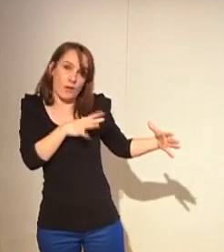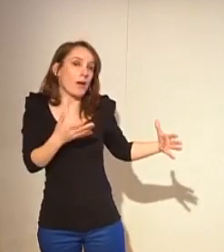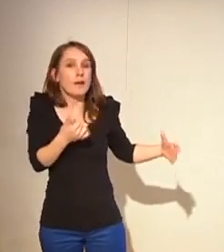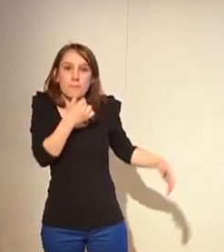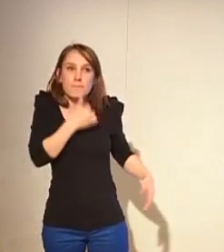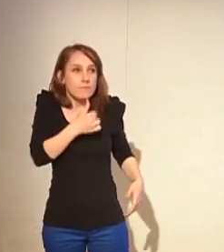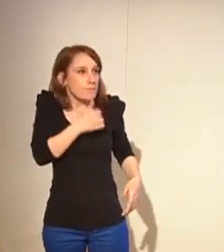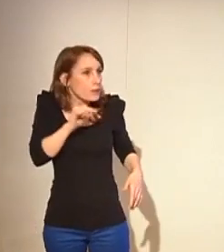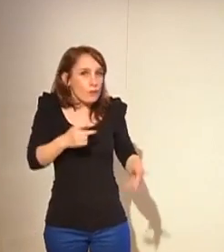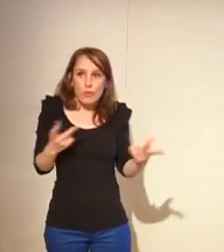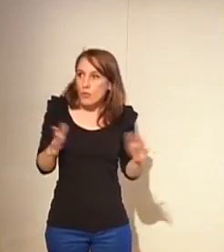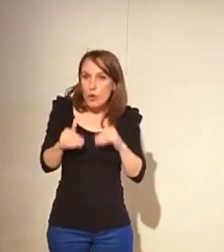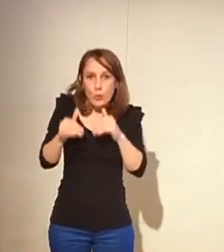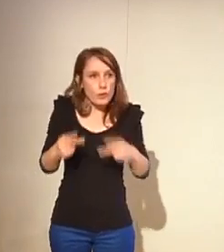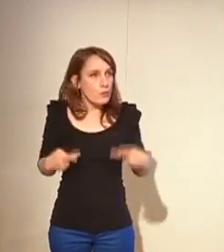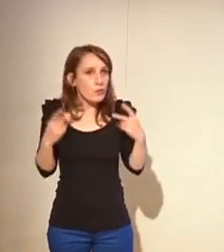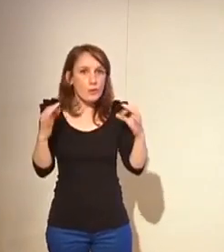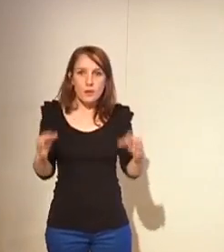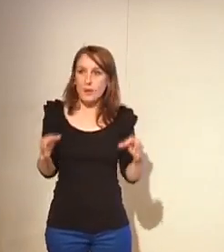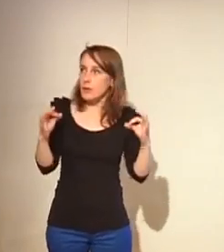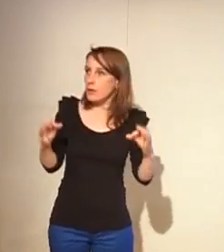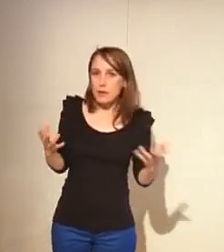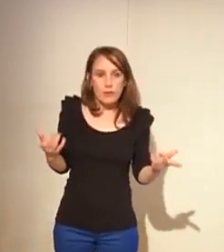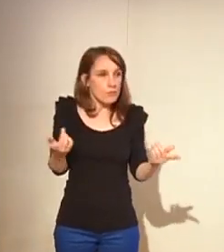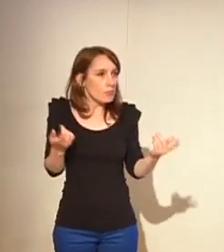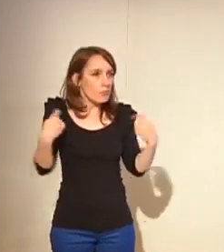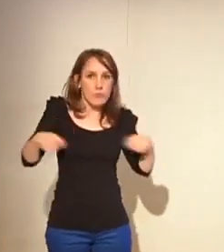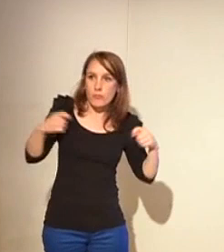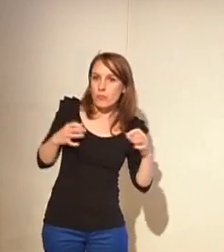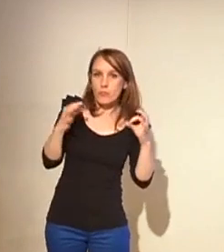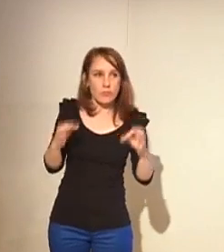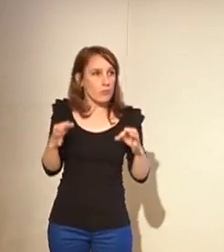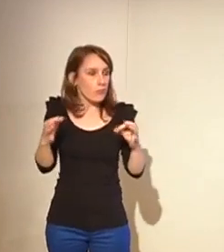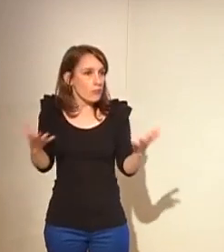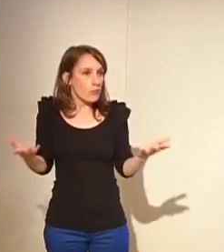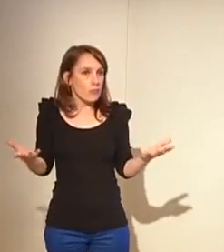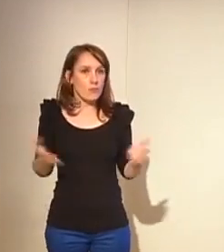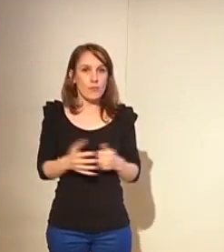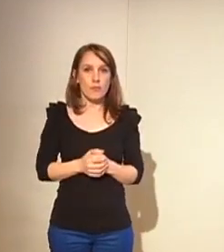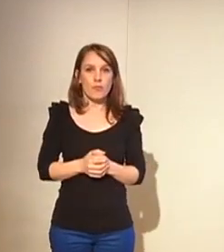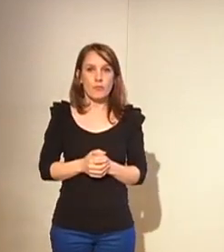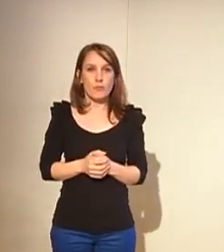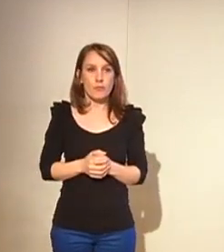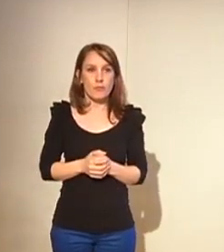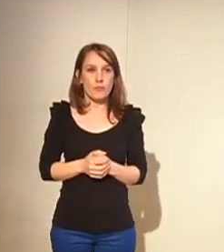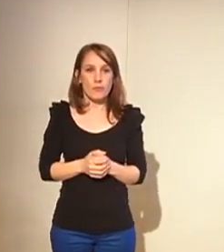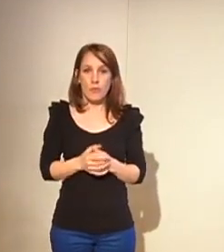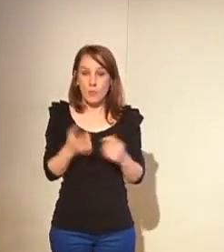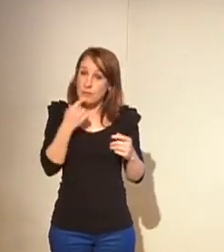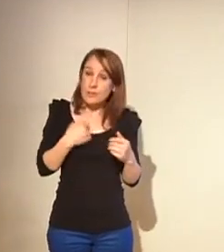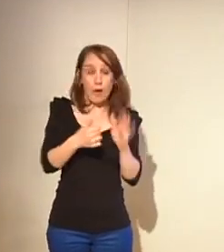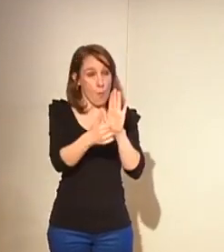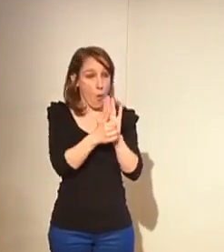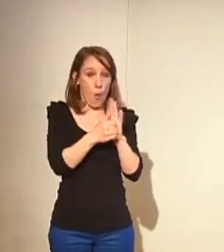aussi assumer sa vie professionnelle en tout cas politique et